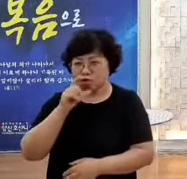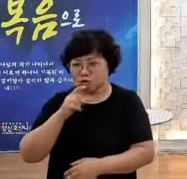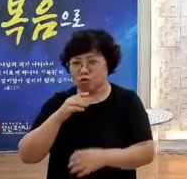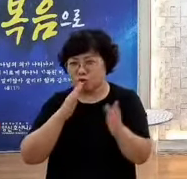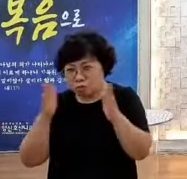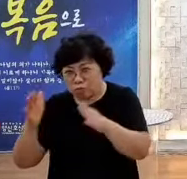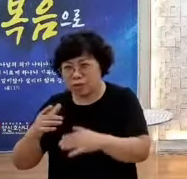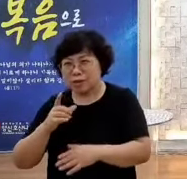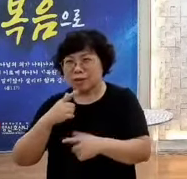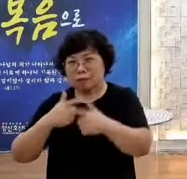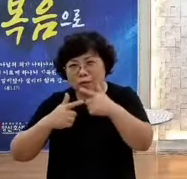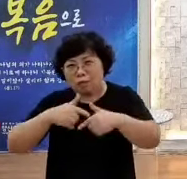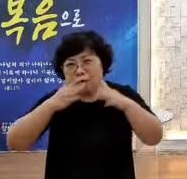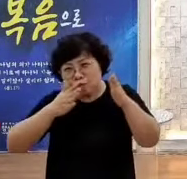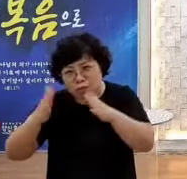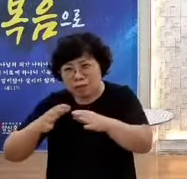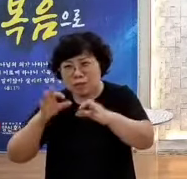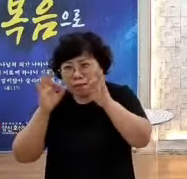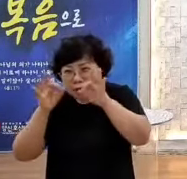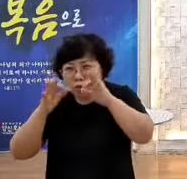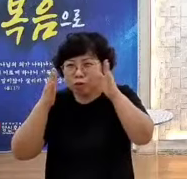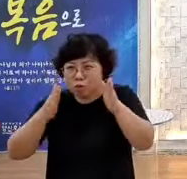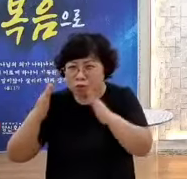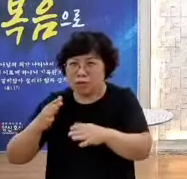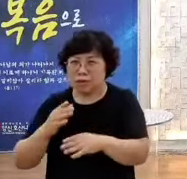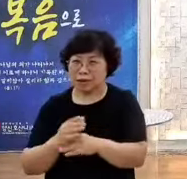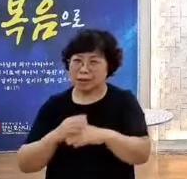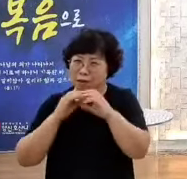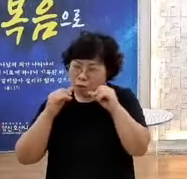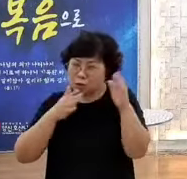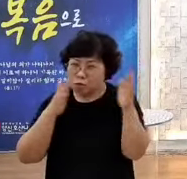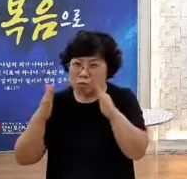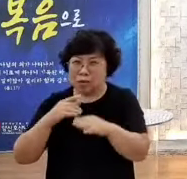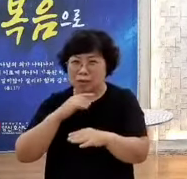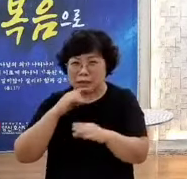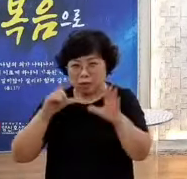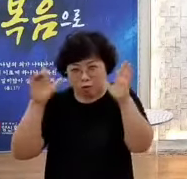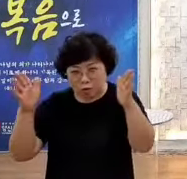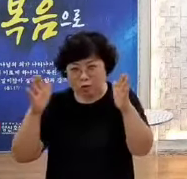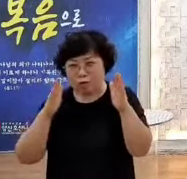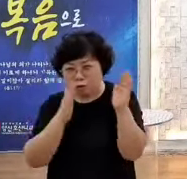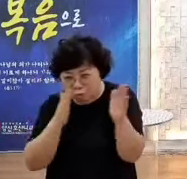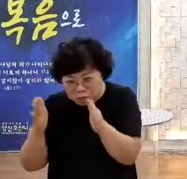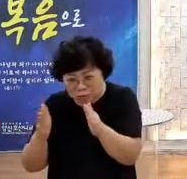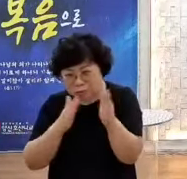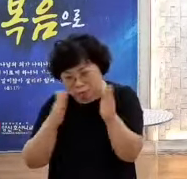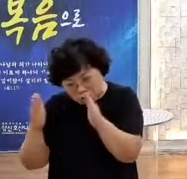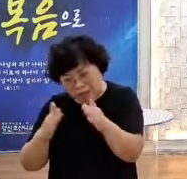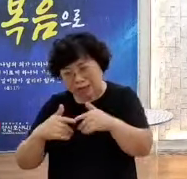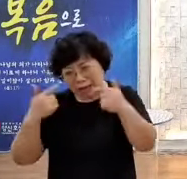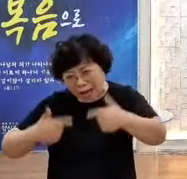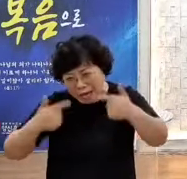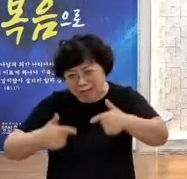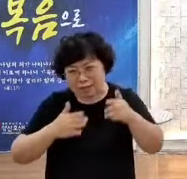밤에도 주일 설교. 그러니까 제가 설교하고 상관이 없는 날은 하루도 없어요. 주일도 설교하니까.